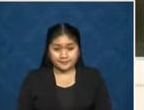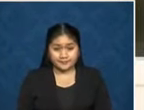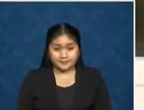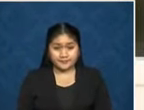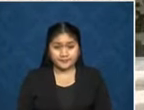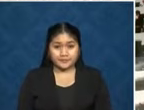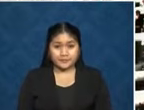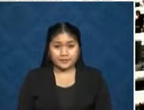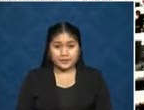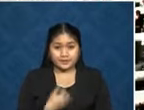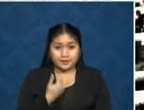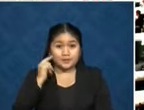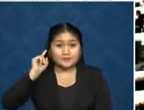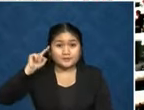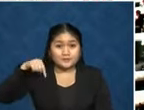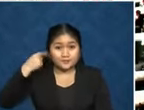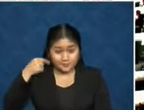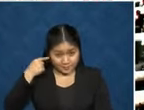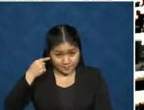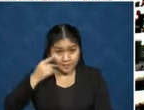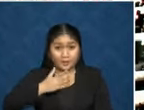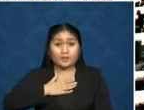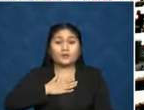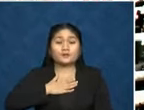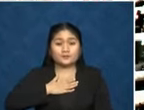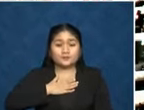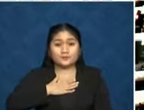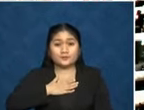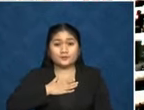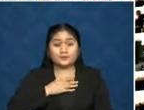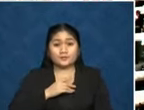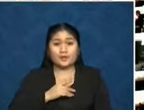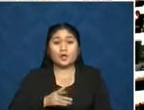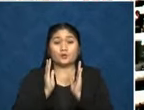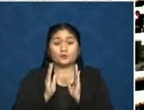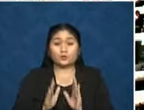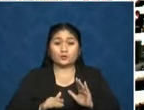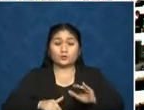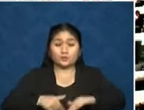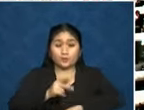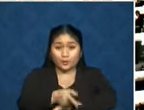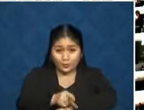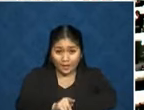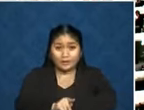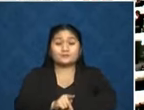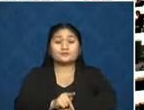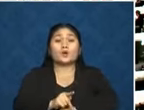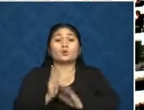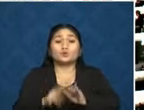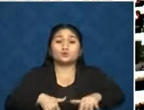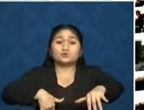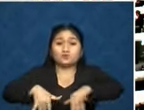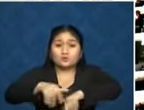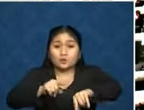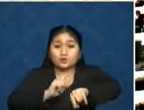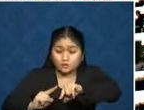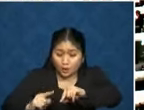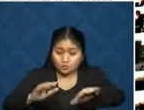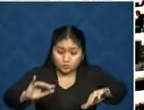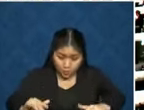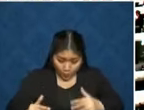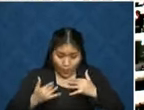ครับ เรียนท่านประธานสมาชิกสภาผู้แทนราษฎรและประชาชนผู้ทรงอำนาจสูงสุดของประเทศที่กำลังรับชมการทำงาน